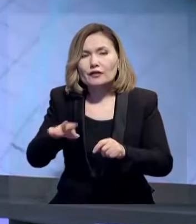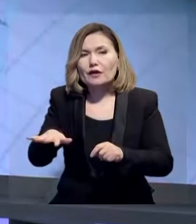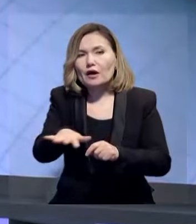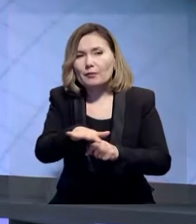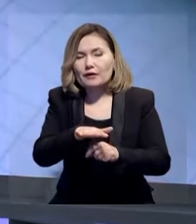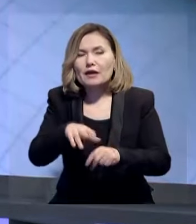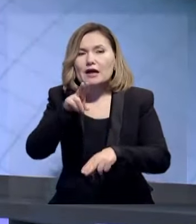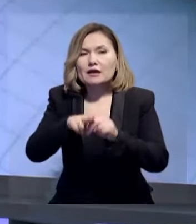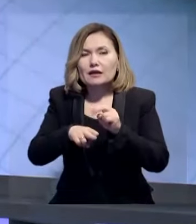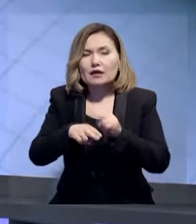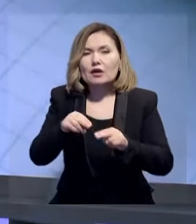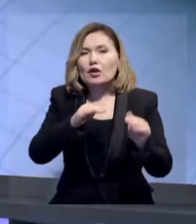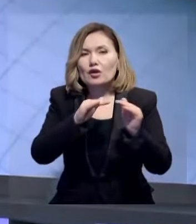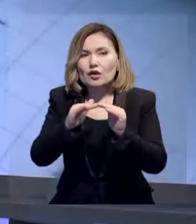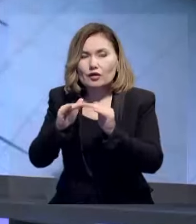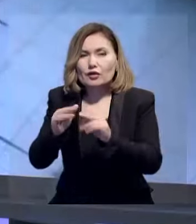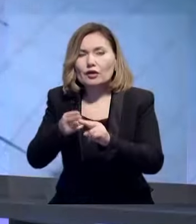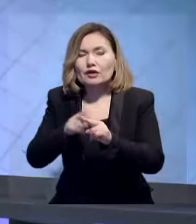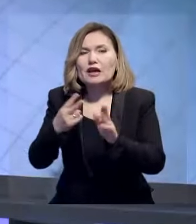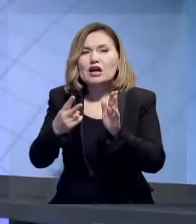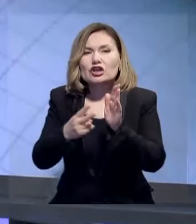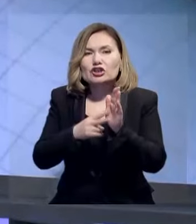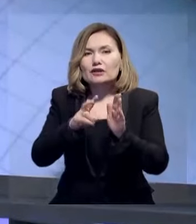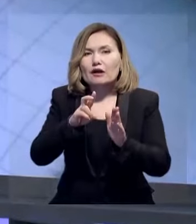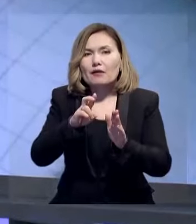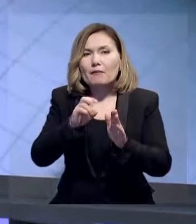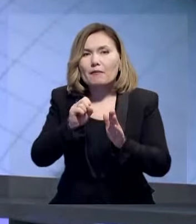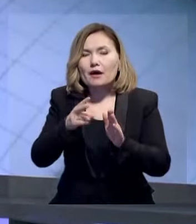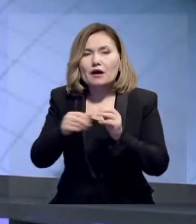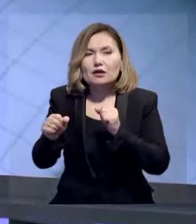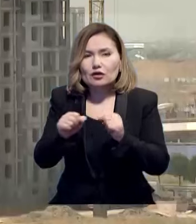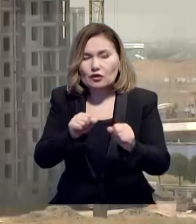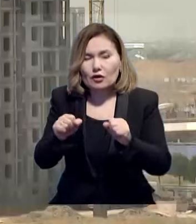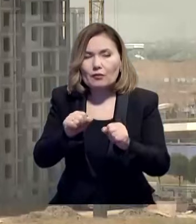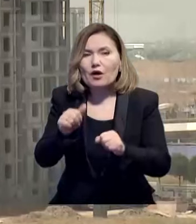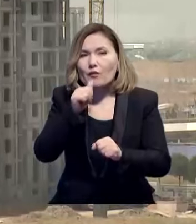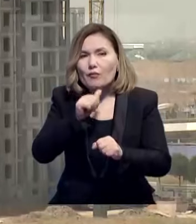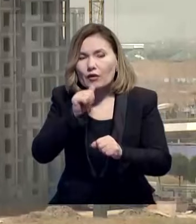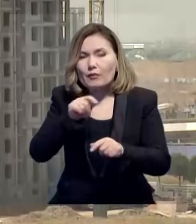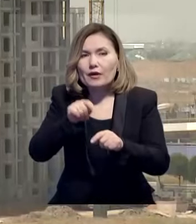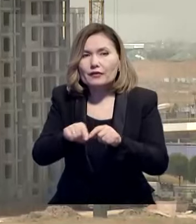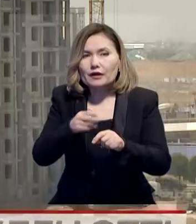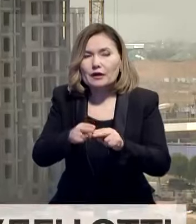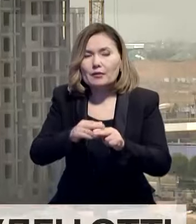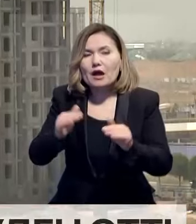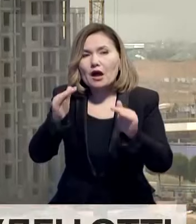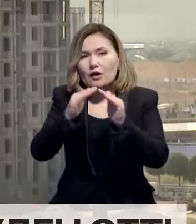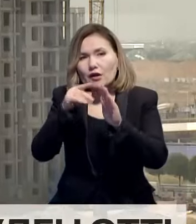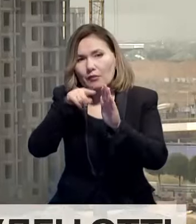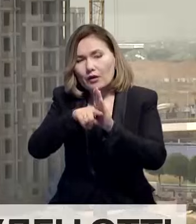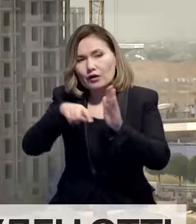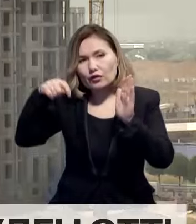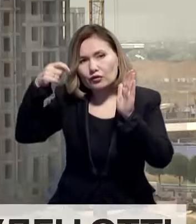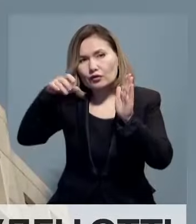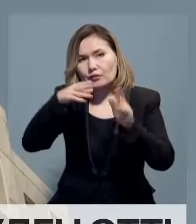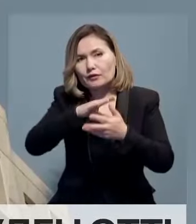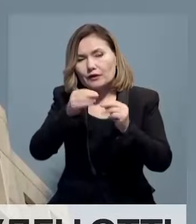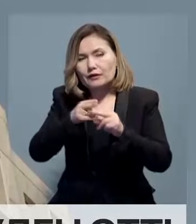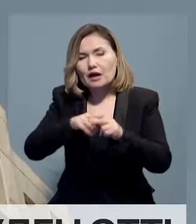ауданда салынып жатқан көп қабатты мына үй бүгін 7 балдық жер сілкінісіне шыдады. Сынақ кезінде ғимарат ішінде біздің түсіру тобымызда